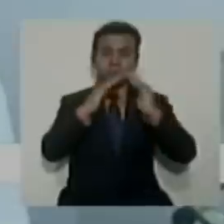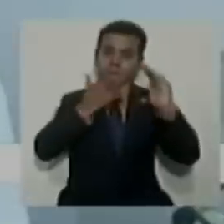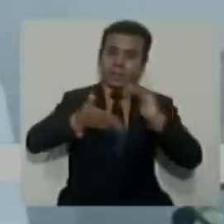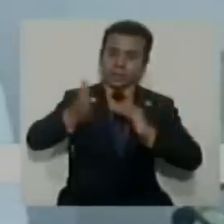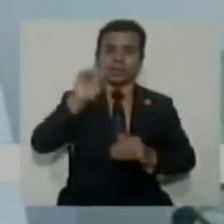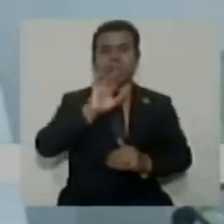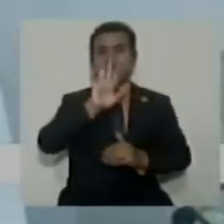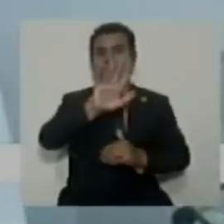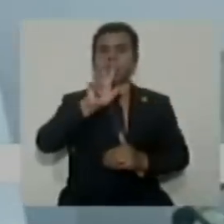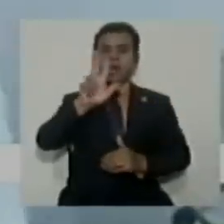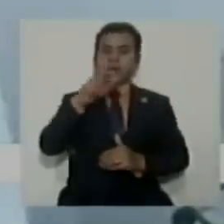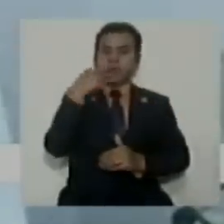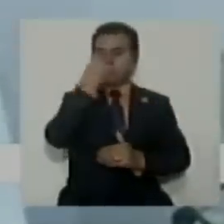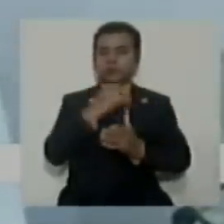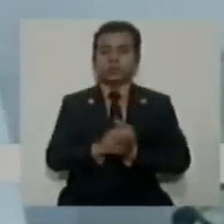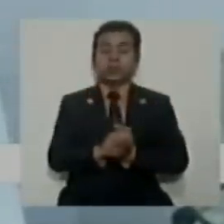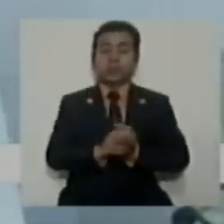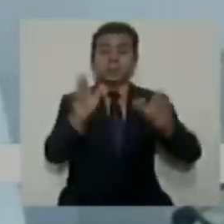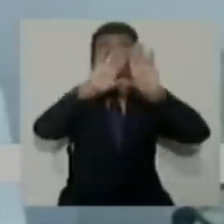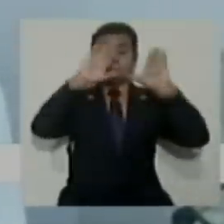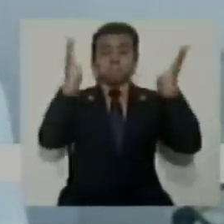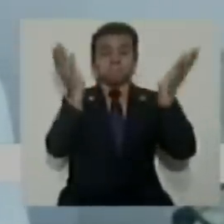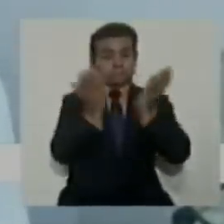মৃতের সংখ্যা দাঁড়িয়েছে ১৪০০০০,